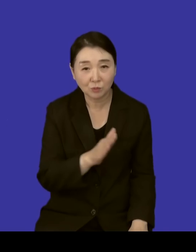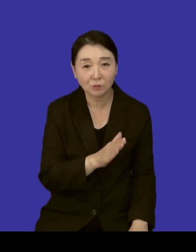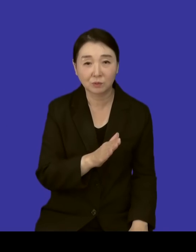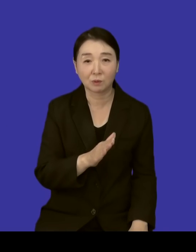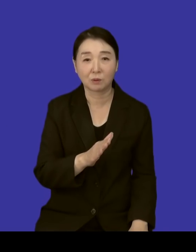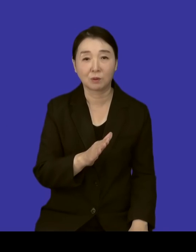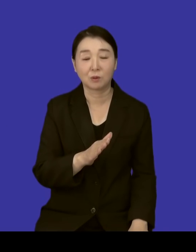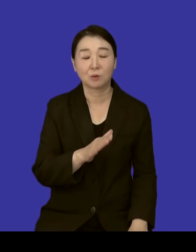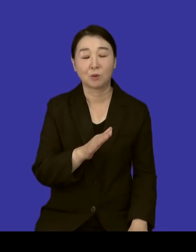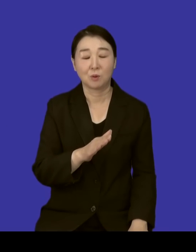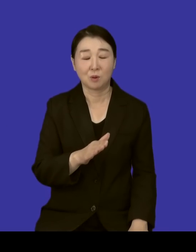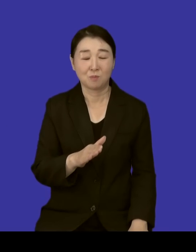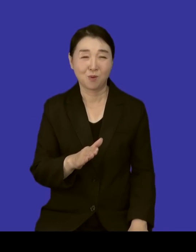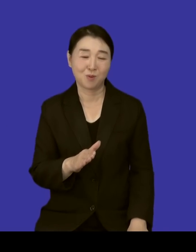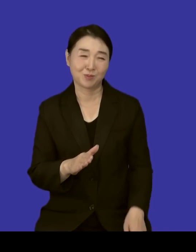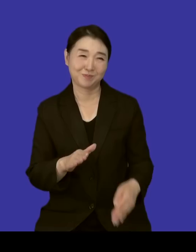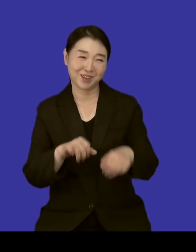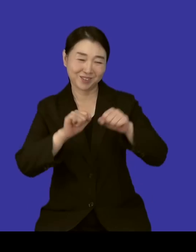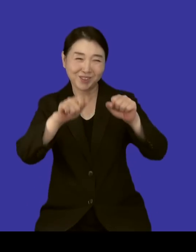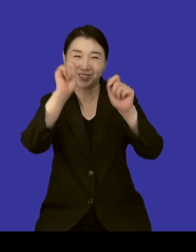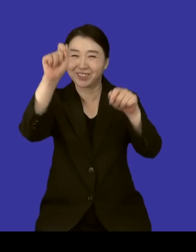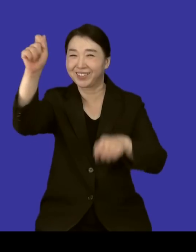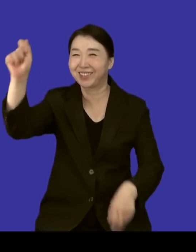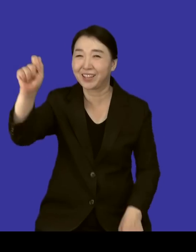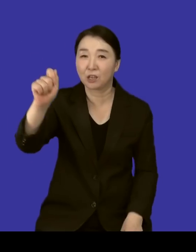총채 다다다다 떨고 그다음에 이제